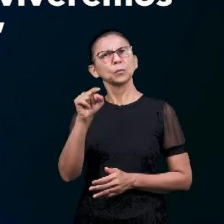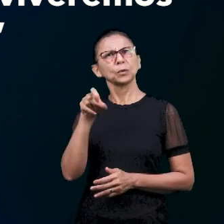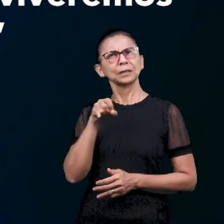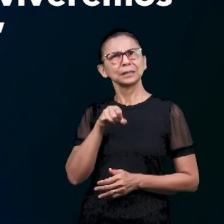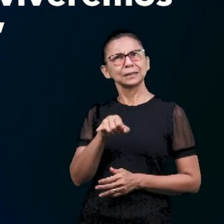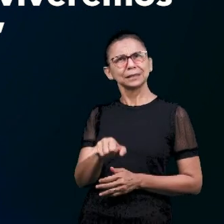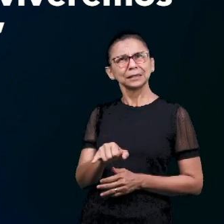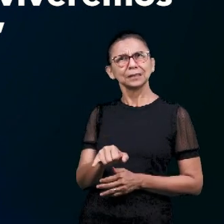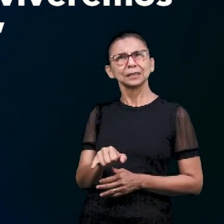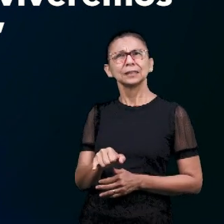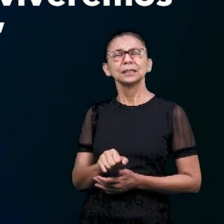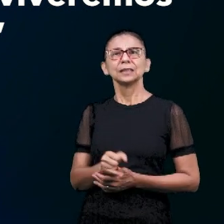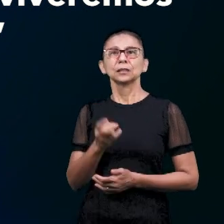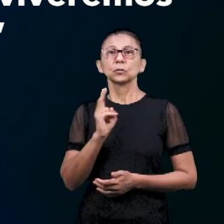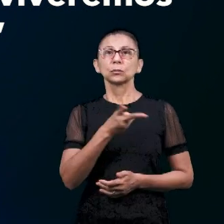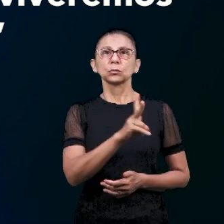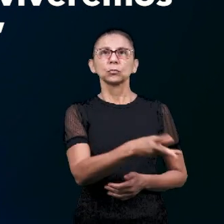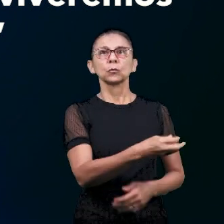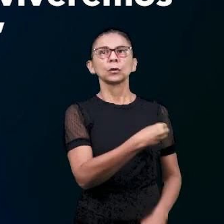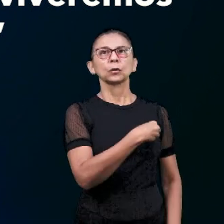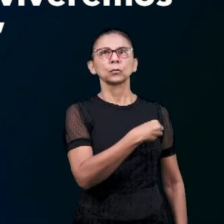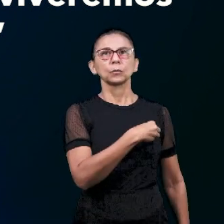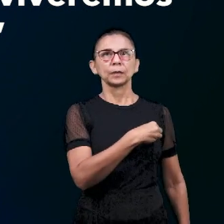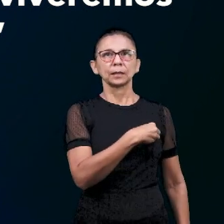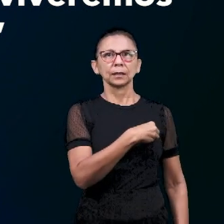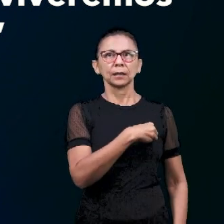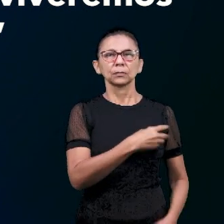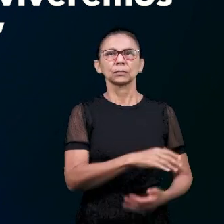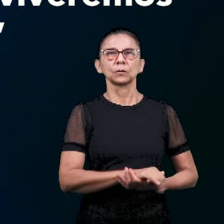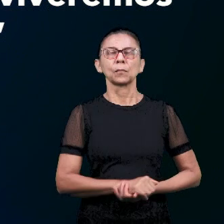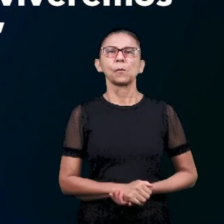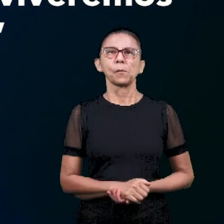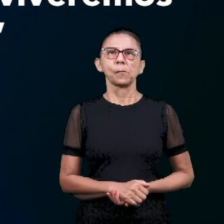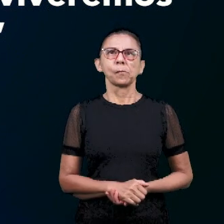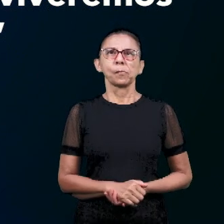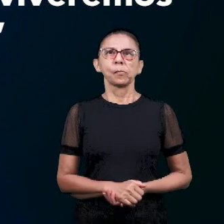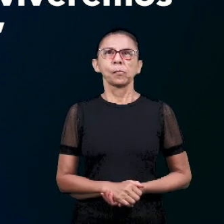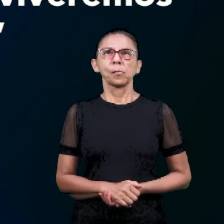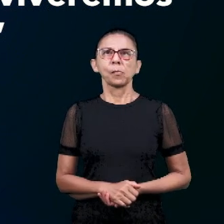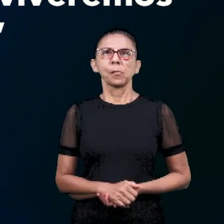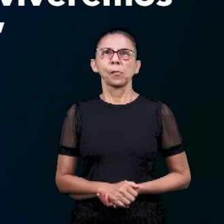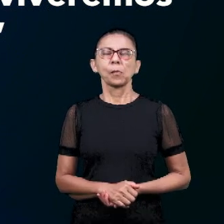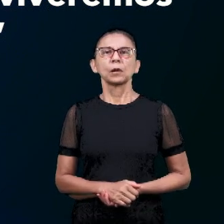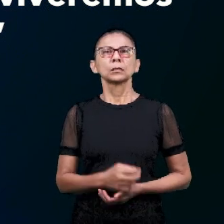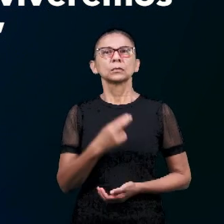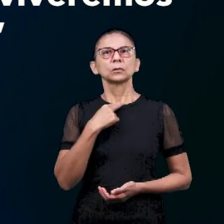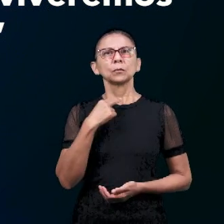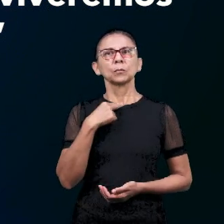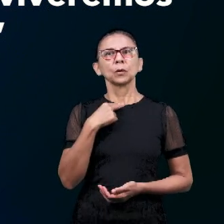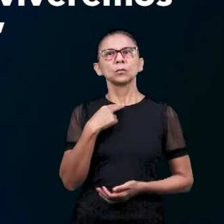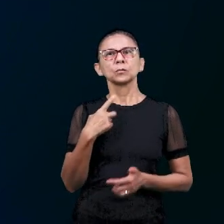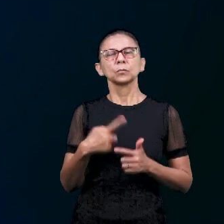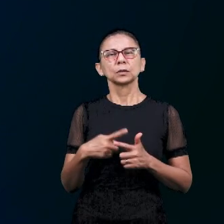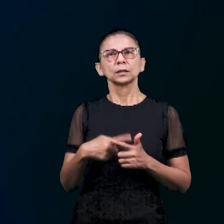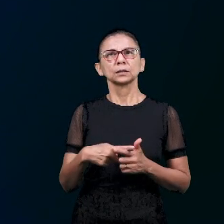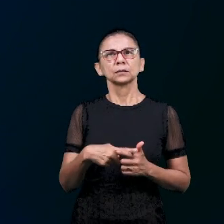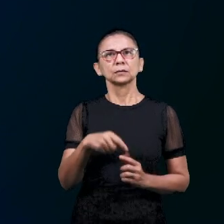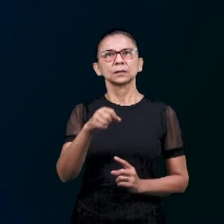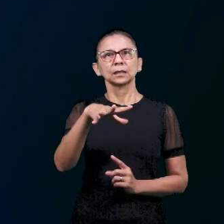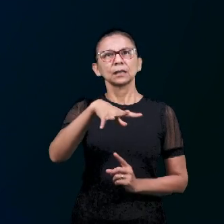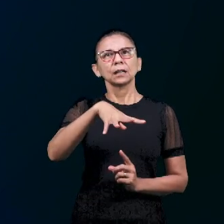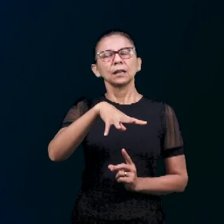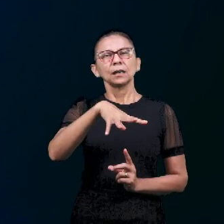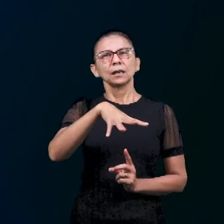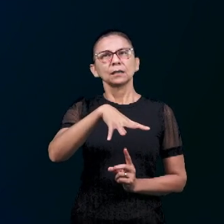abonde? Aucunement. Nous sommes déjà morts pour le péché. Comment aussi en